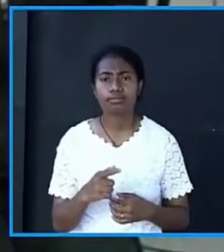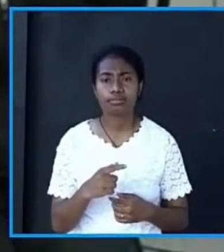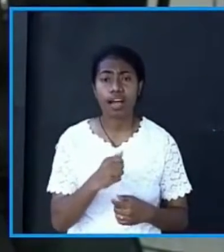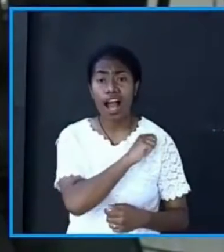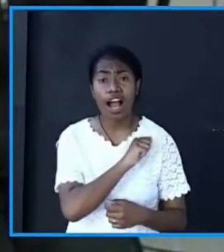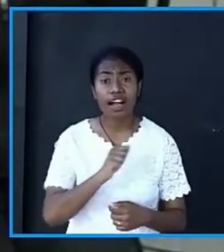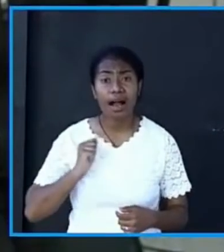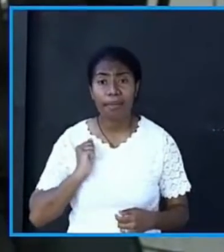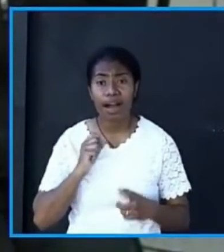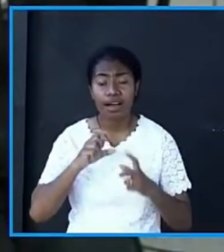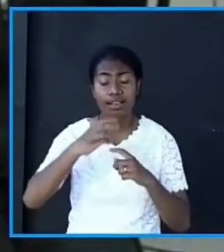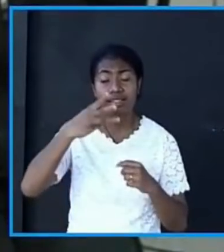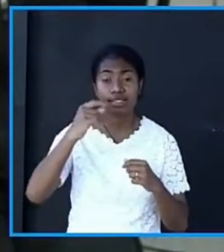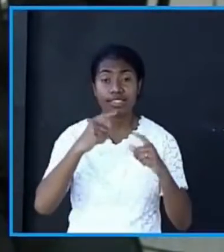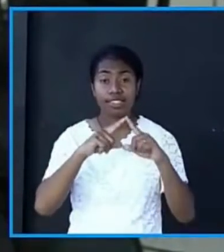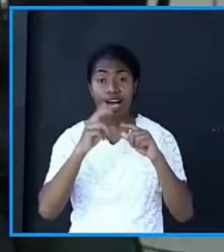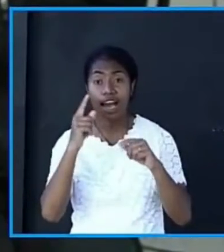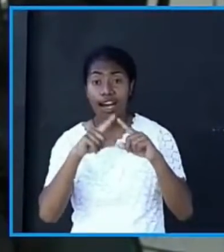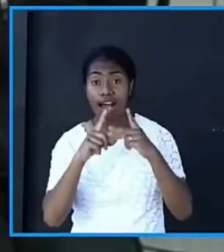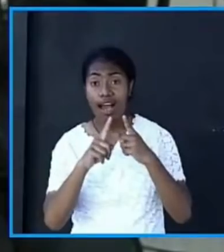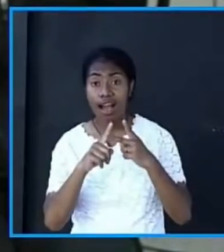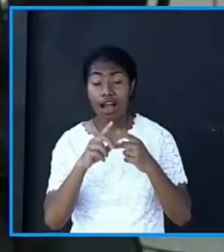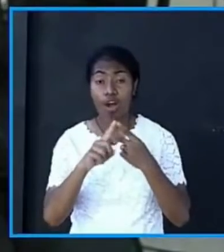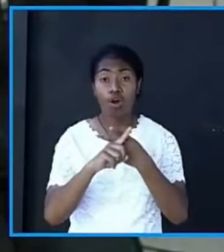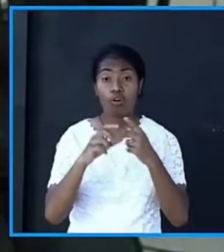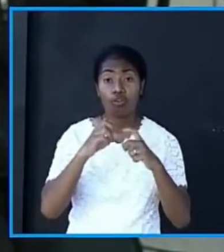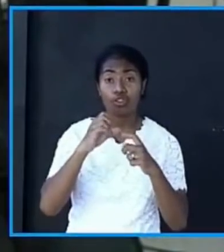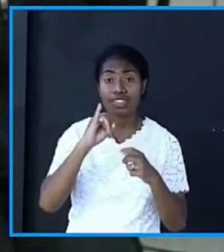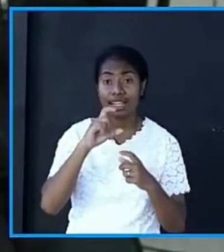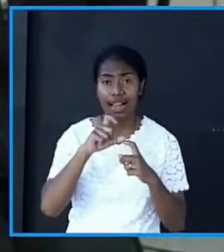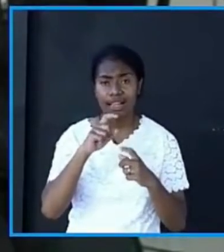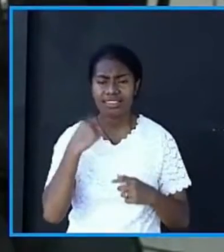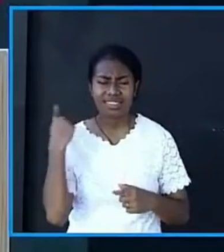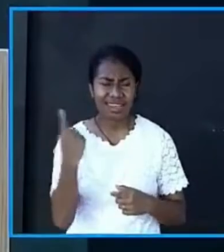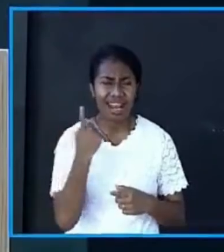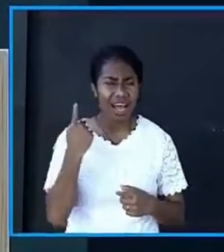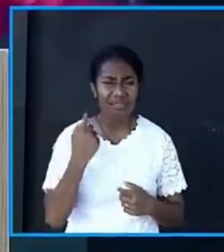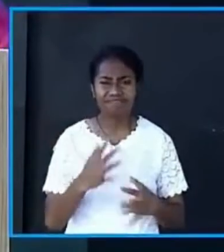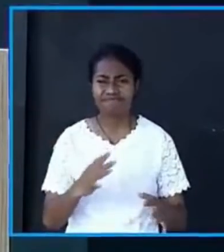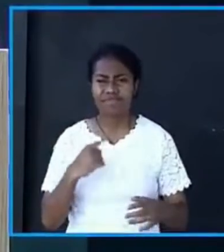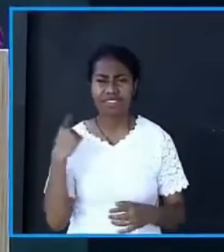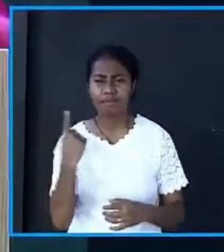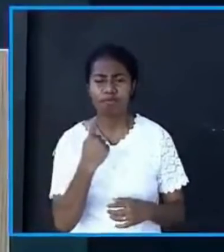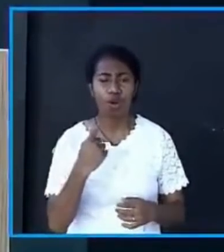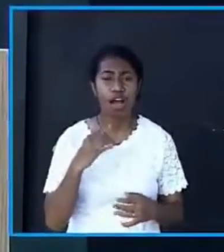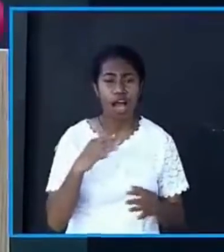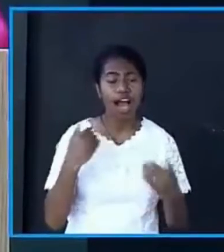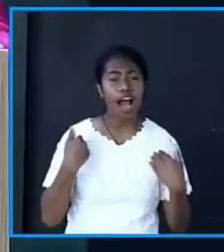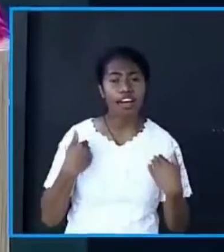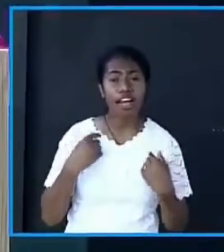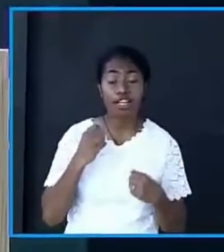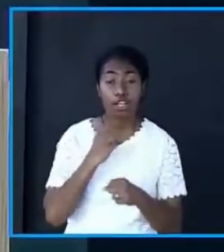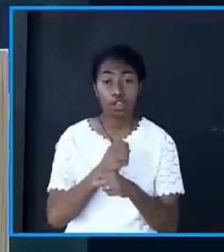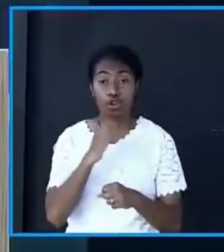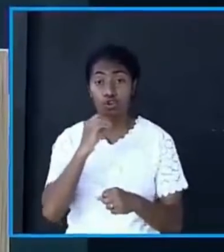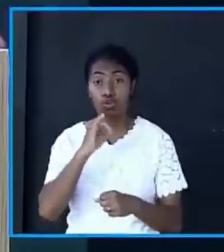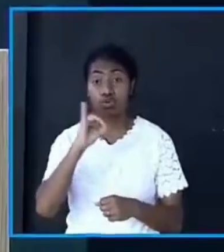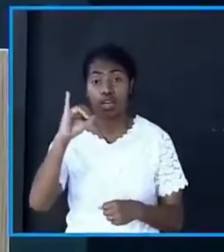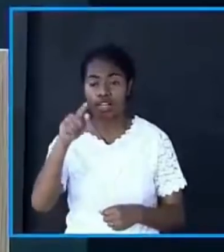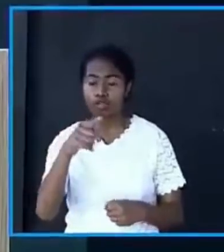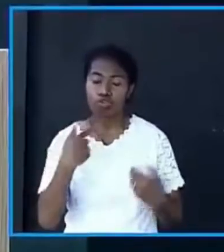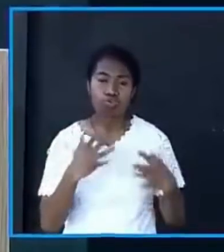sejarah fosil segala macam bidang sepanjang ada di Google dia bisa jawab